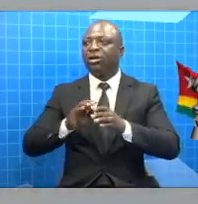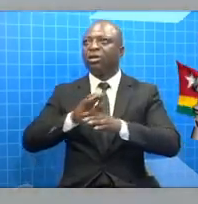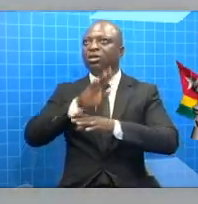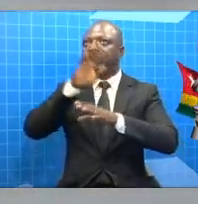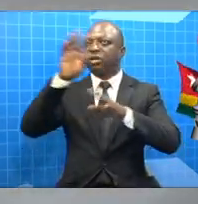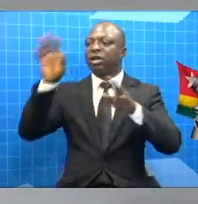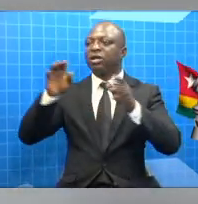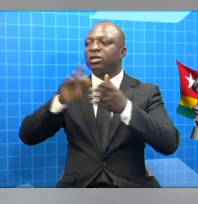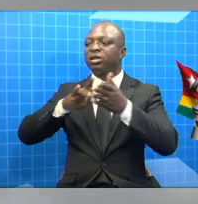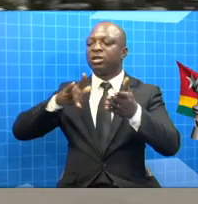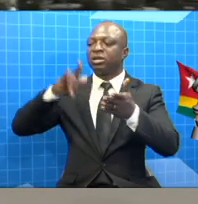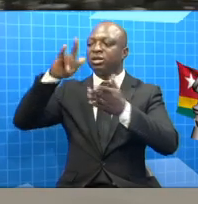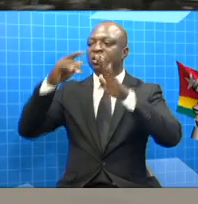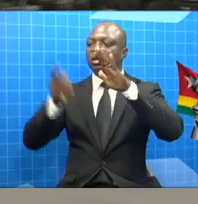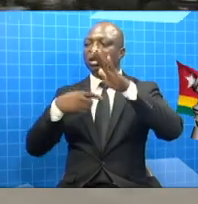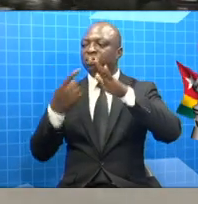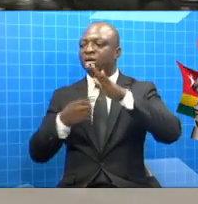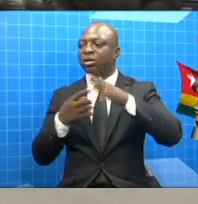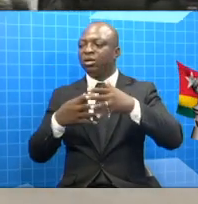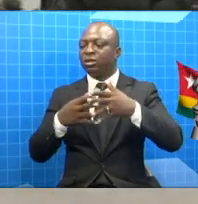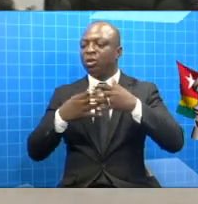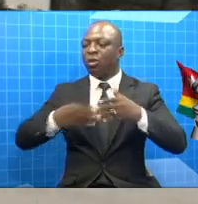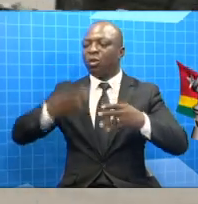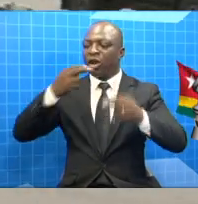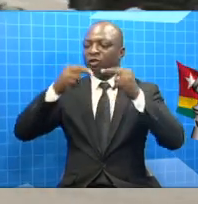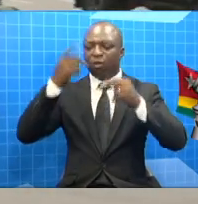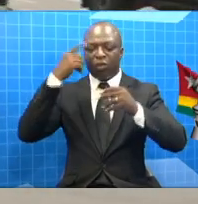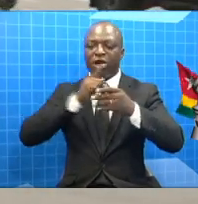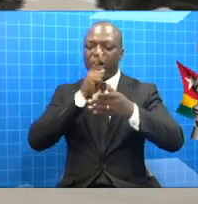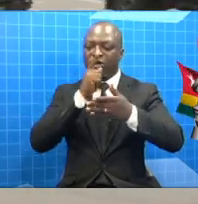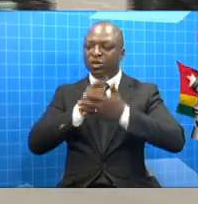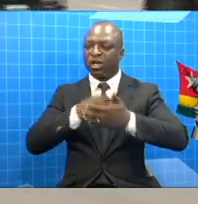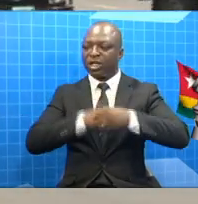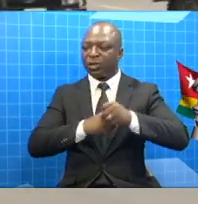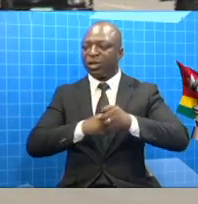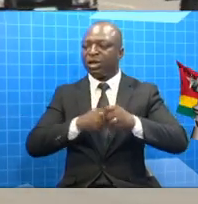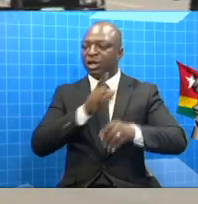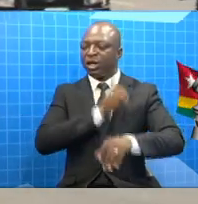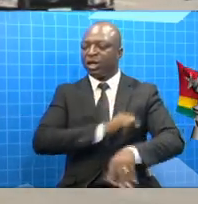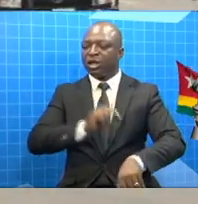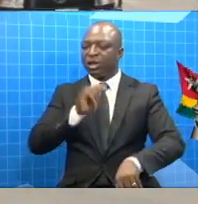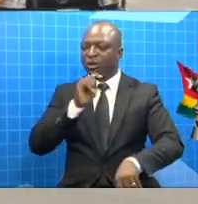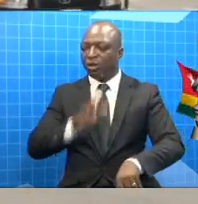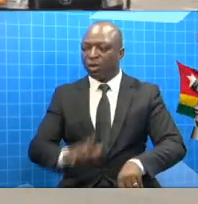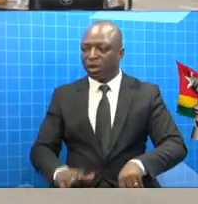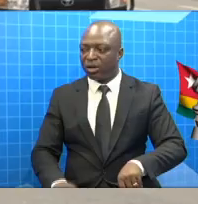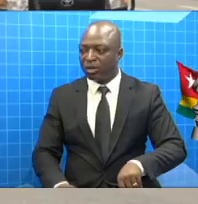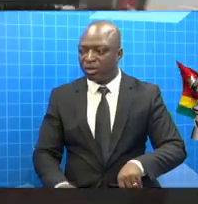aéronefs, du matériel haut de gamme pour assurer la sécurité des Togolais.